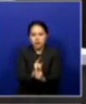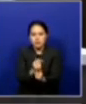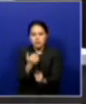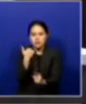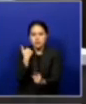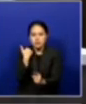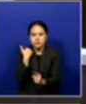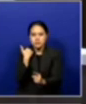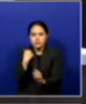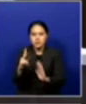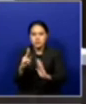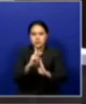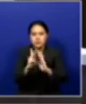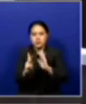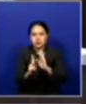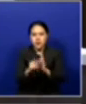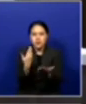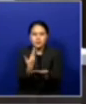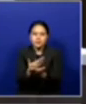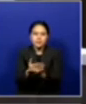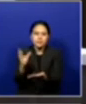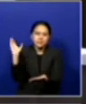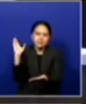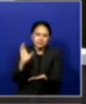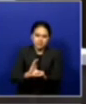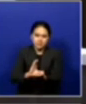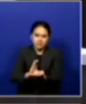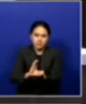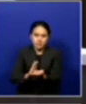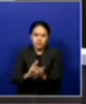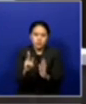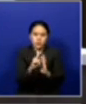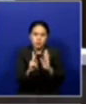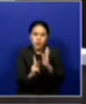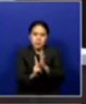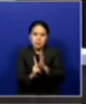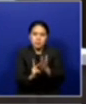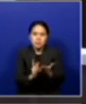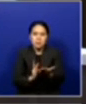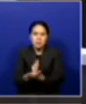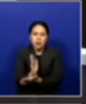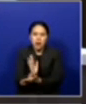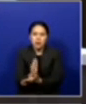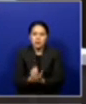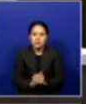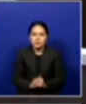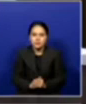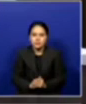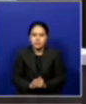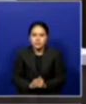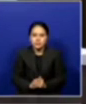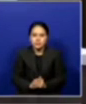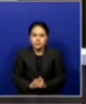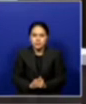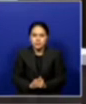งบประมาณที่ไม่ควรจะเห็นชอบเลยเรื่องโอนงบประมาณไม่มีปัญหาท่านประธ